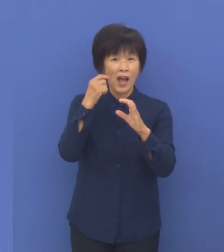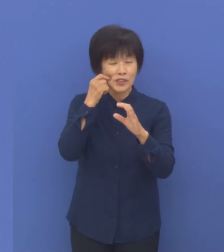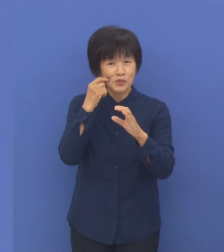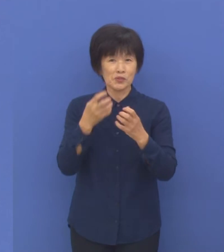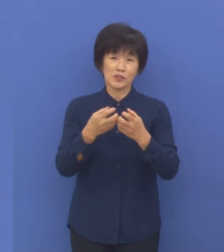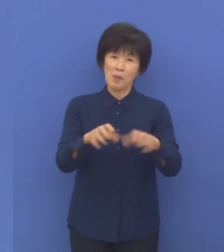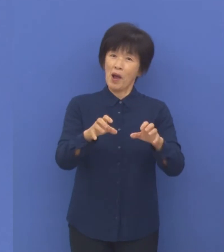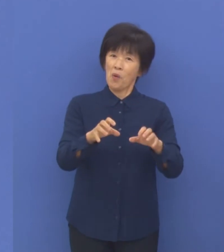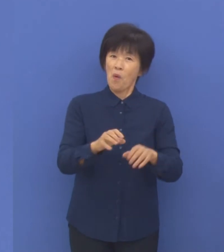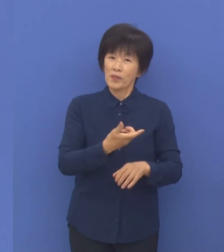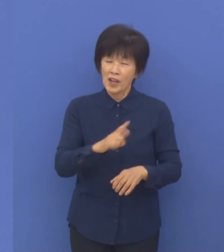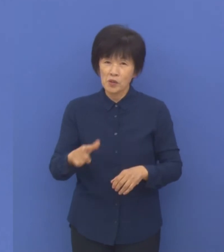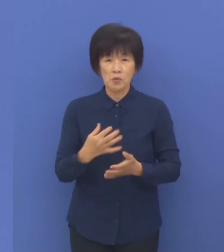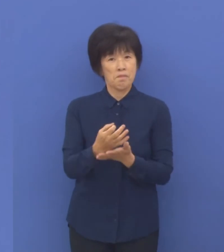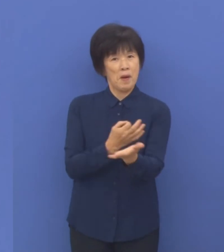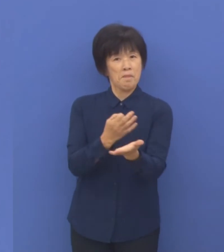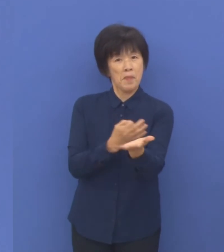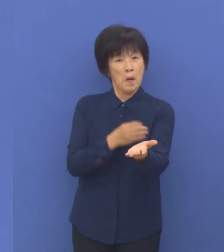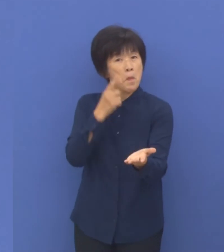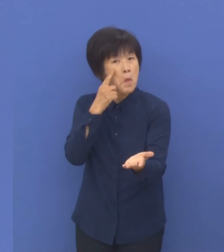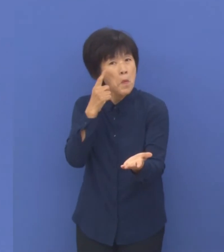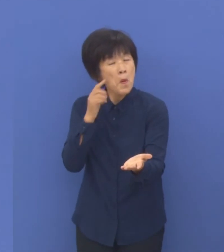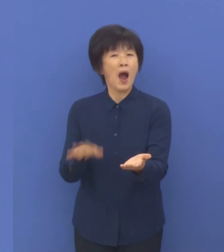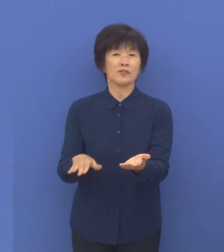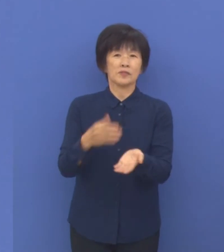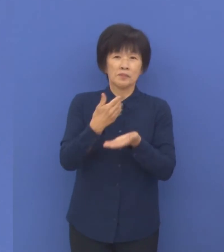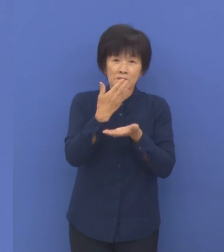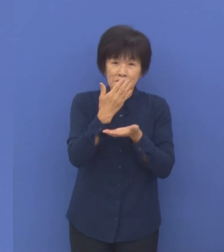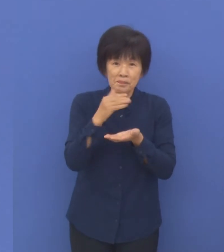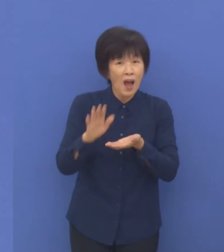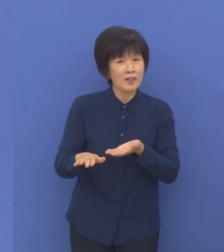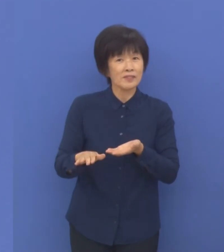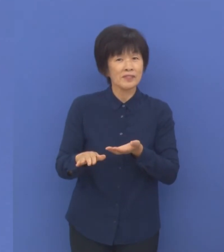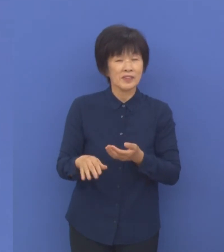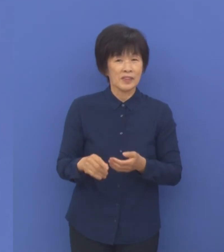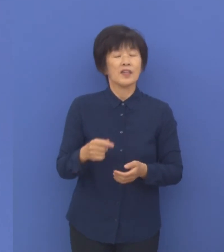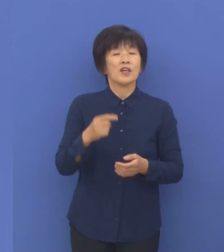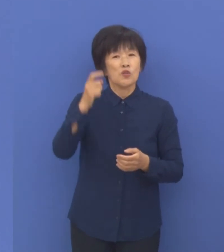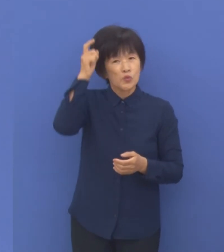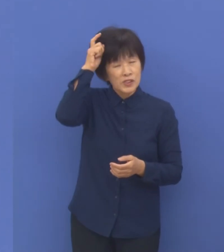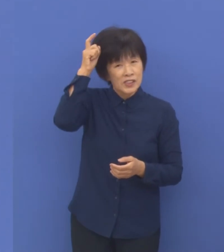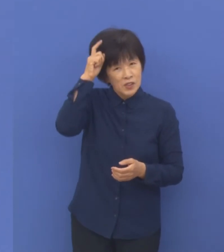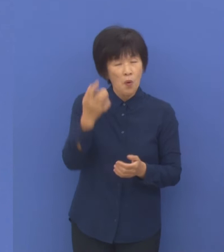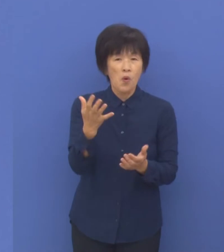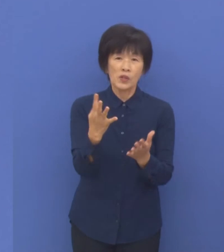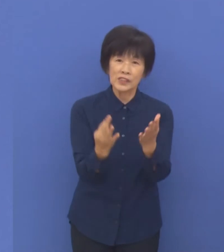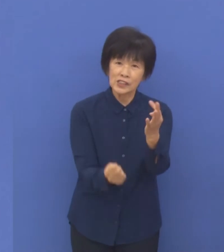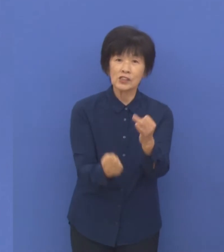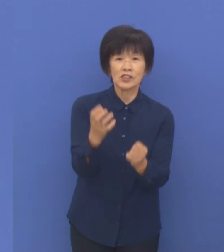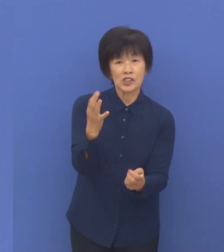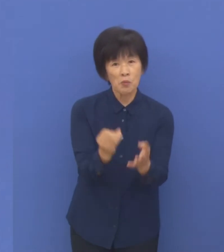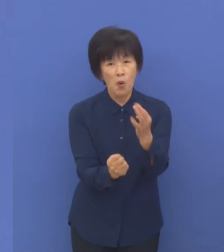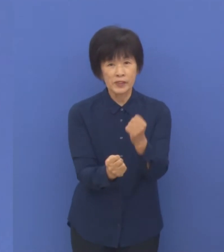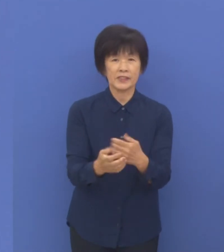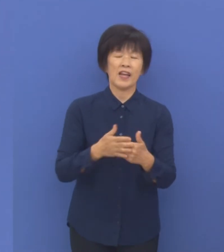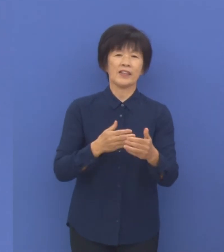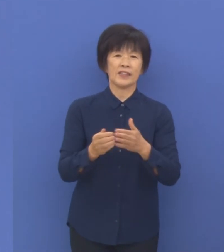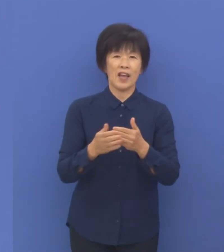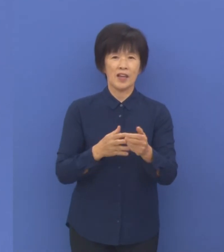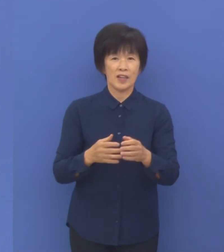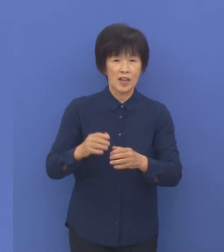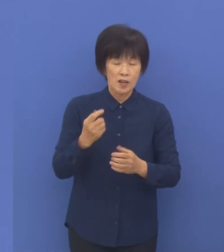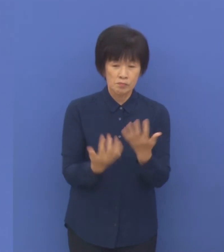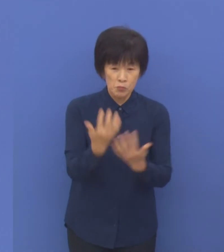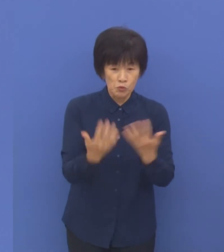や販売が行われるほか牛の乳搾り体験や牧草投げコンテストなどを